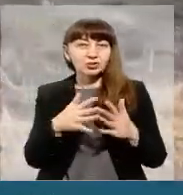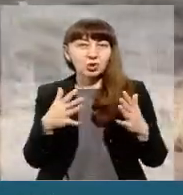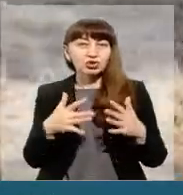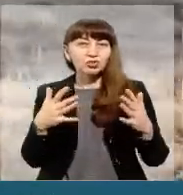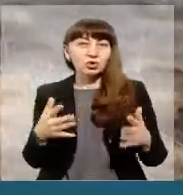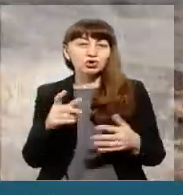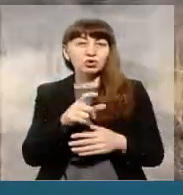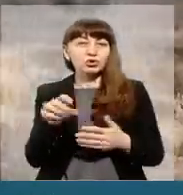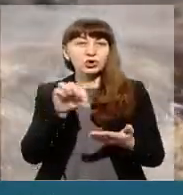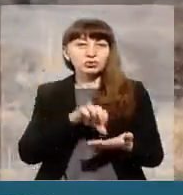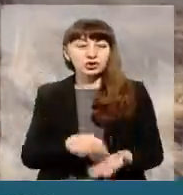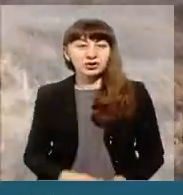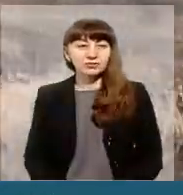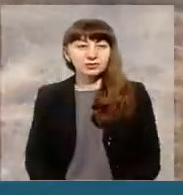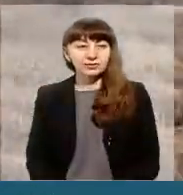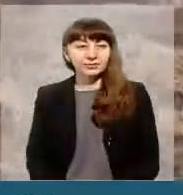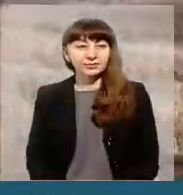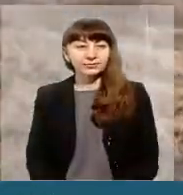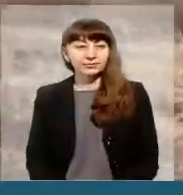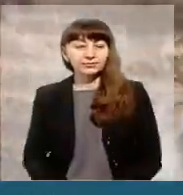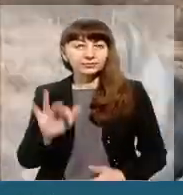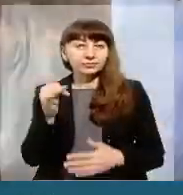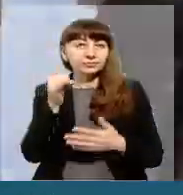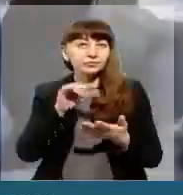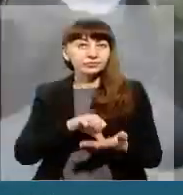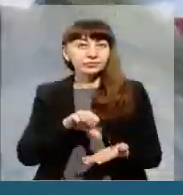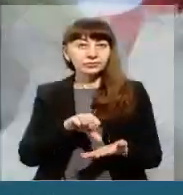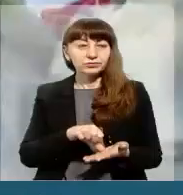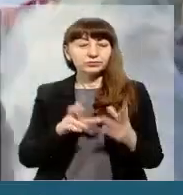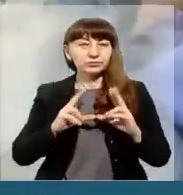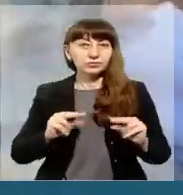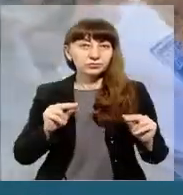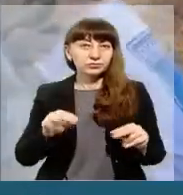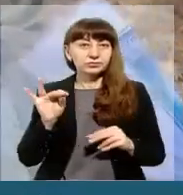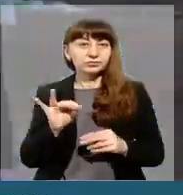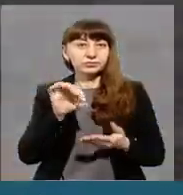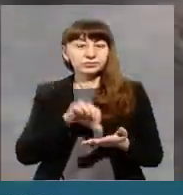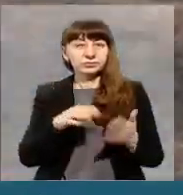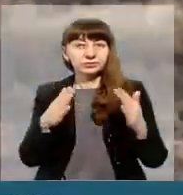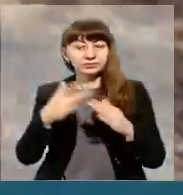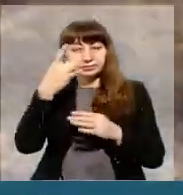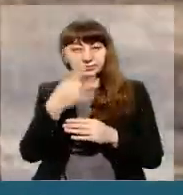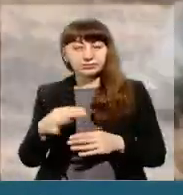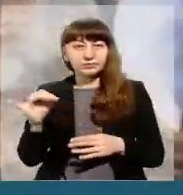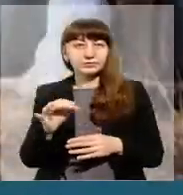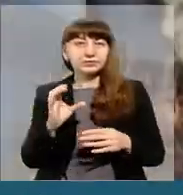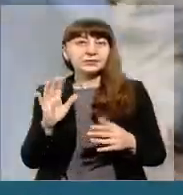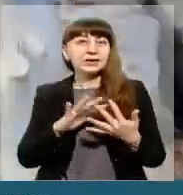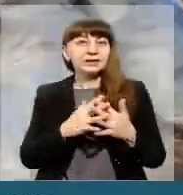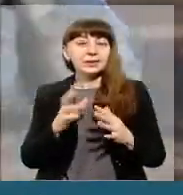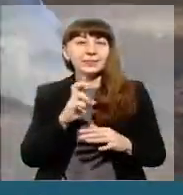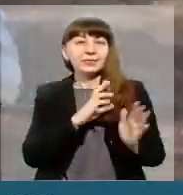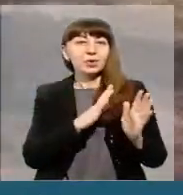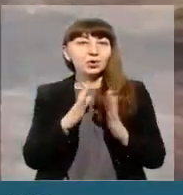ұстаздар, мәдениет үйінің ауыл кітапханасының әкімдіктің өкілдері қатысты. Тазалық шарасы орман шаруашылығы қызметкерлері күні қарсаңында